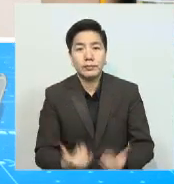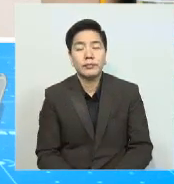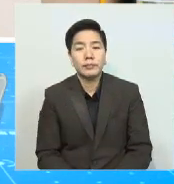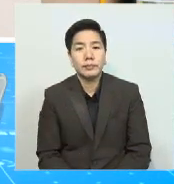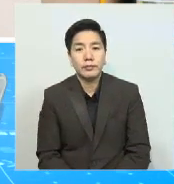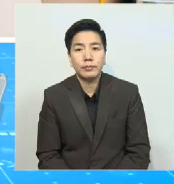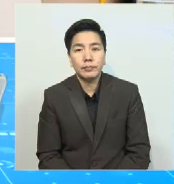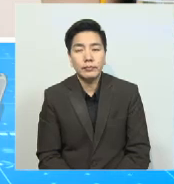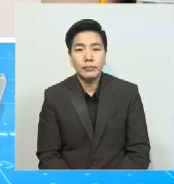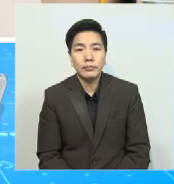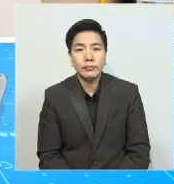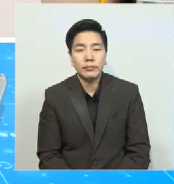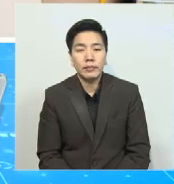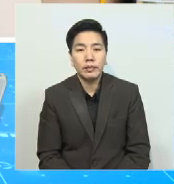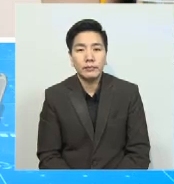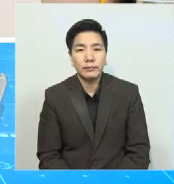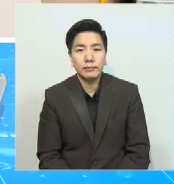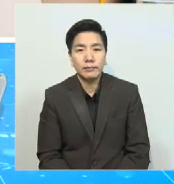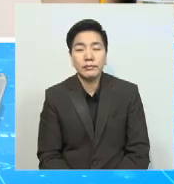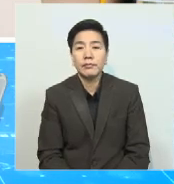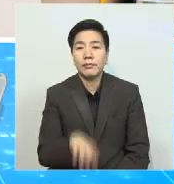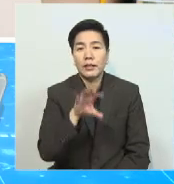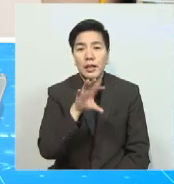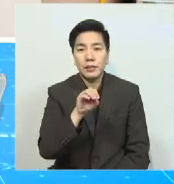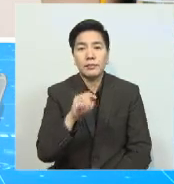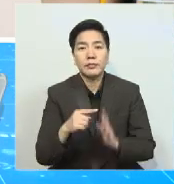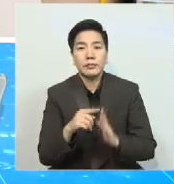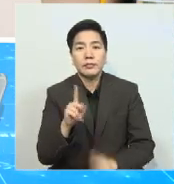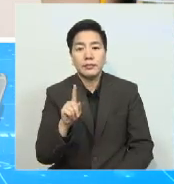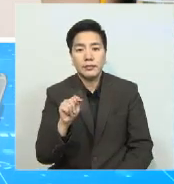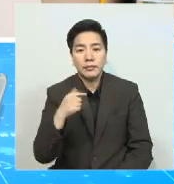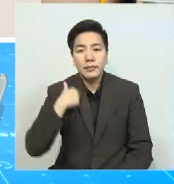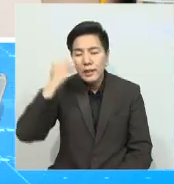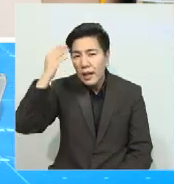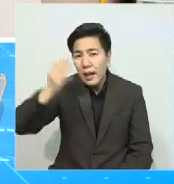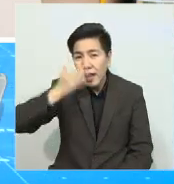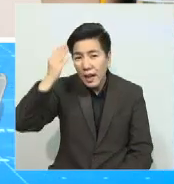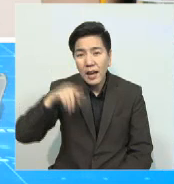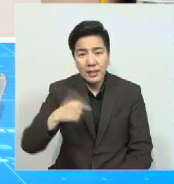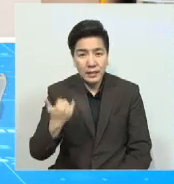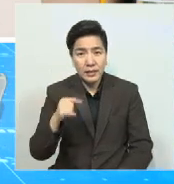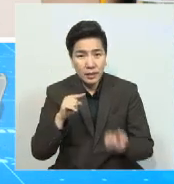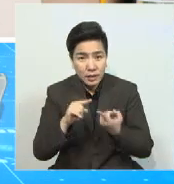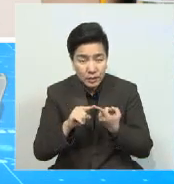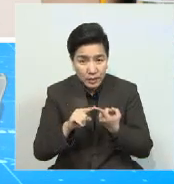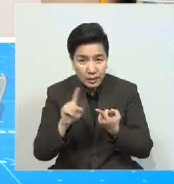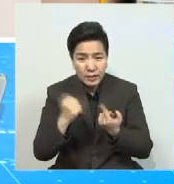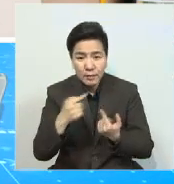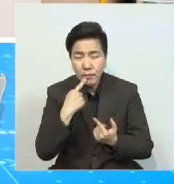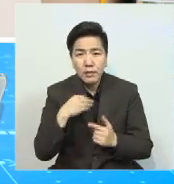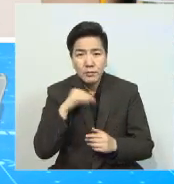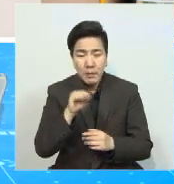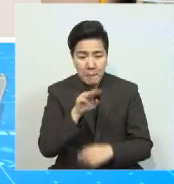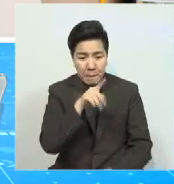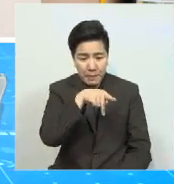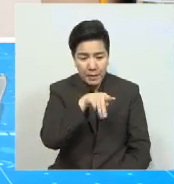ชนกันไว้ก่อน อย่างนี้ครับวันนี้ใน50เขตเนี่ยเรามีสถานีวัดคุณภาพอากาศเนี่ยที่ปงที่ระบุค่